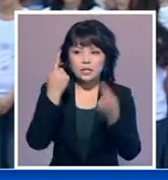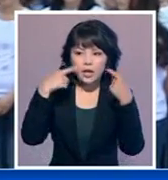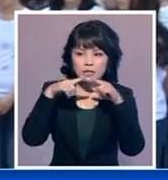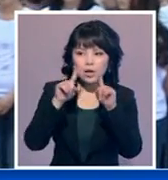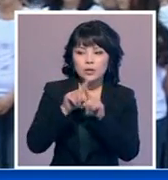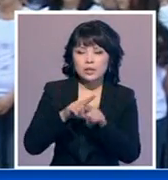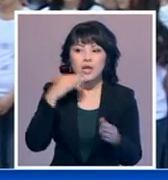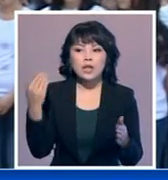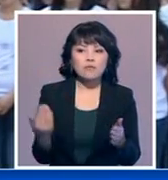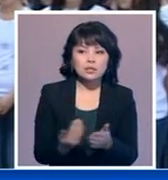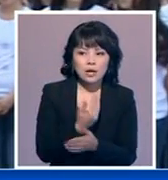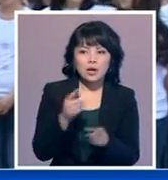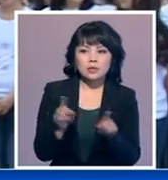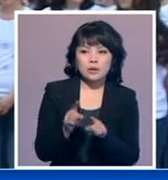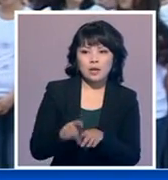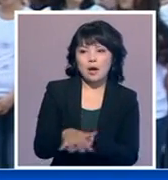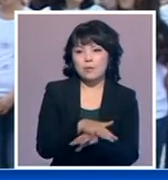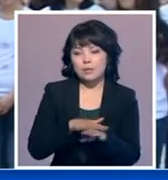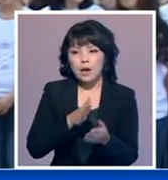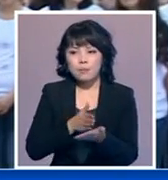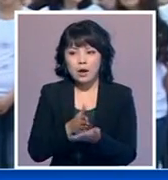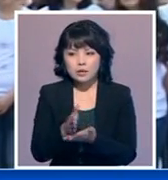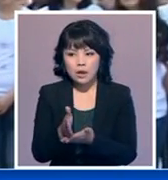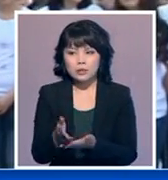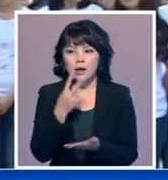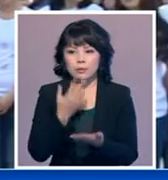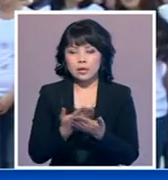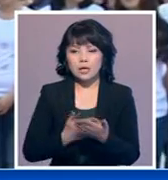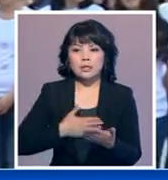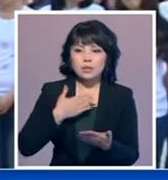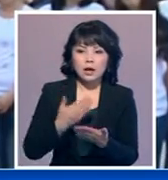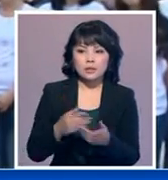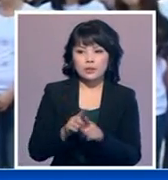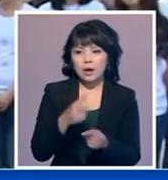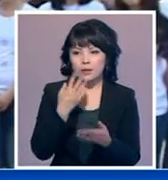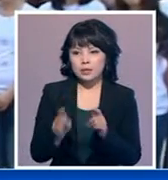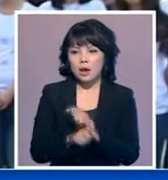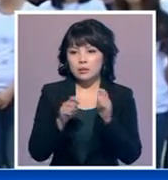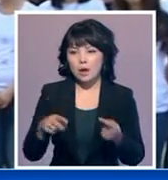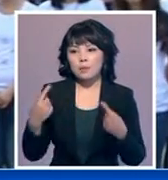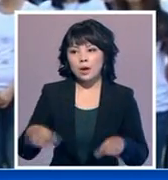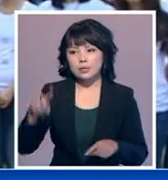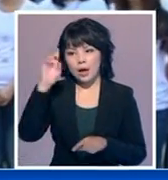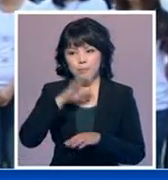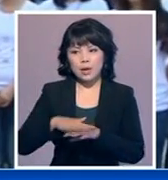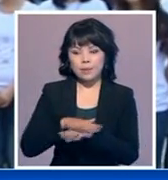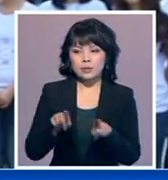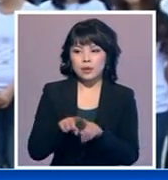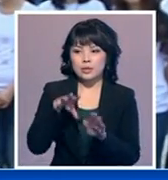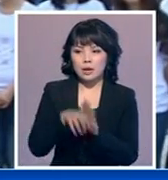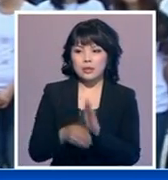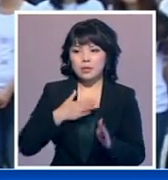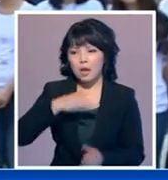технологияларды, жаңа инновациялық бағыттарды меңгерген кезімізде ғана біз басқа мемлекеттердің арасында біз